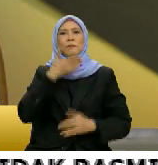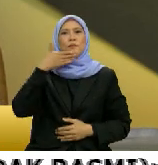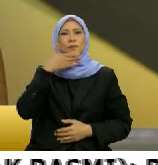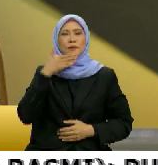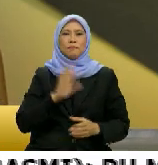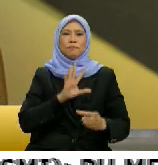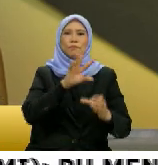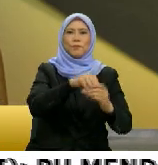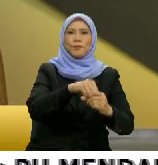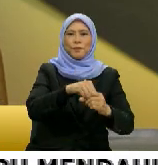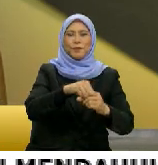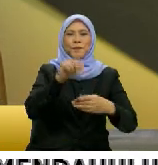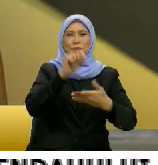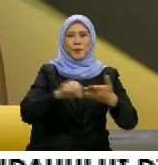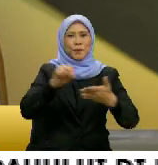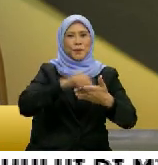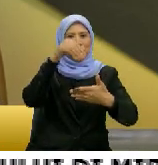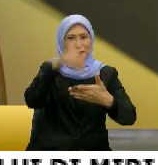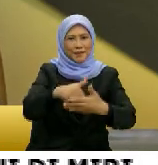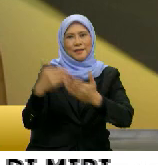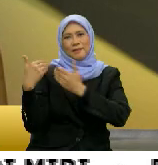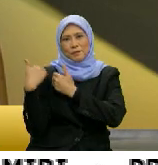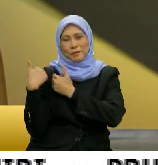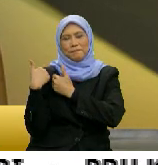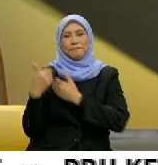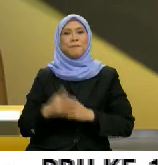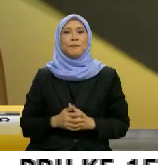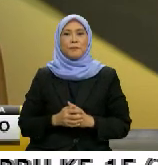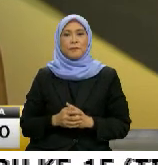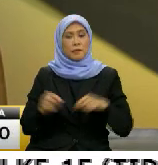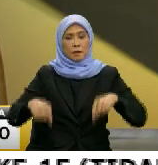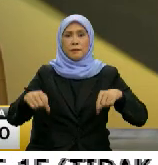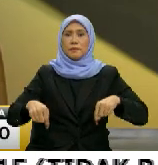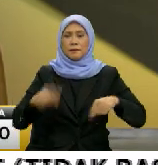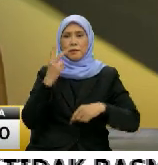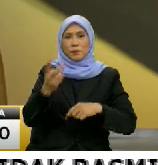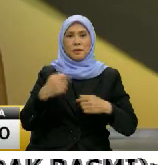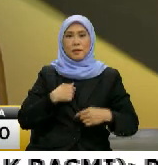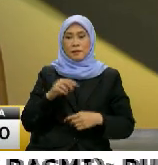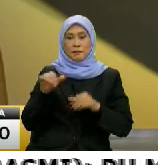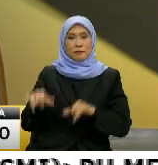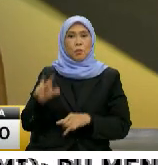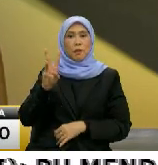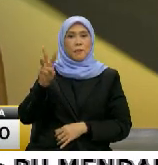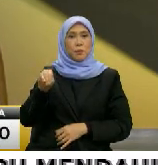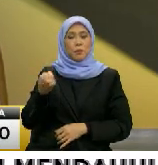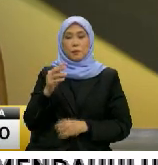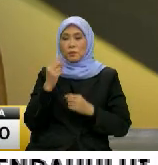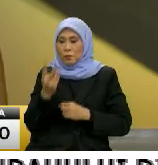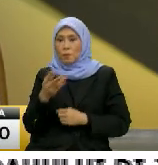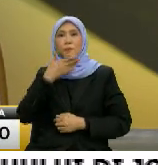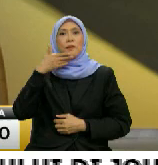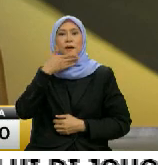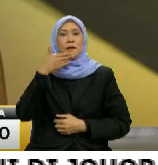tampil ke hadapan menunaikan tanggungjawab mereka. Dan hari ini kita telah lihat sepanjang saya di Wangsa Maju pun saya tengok ramai anak